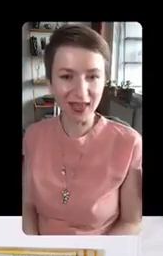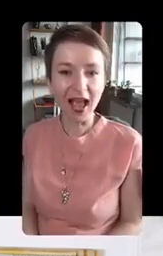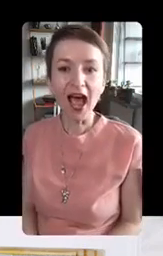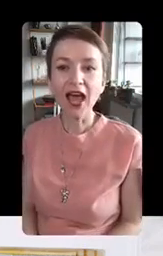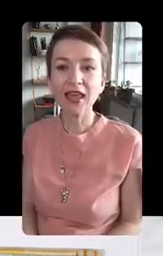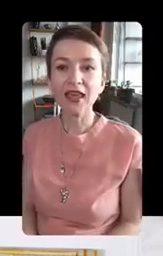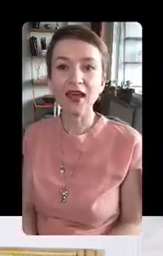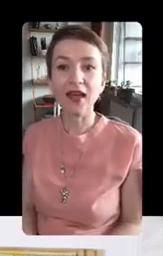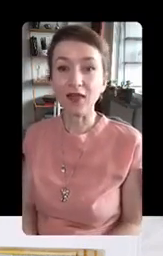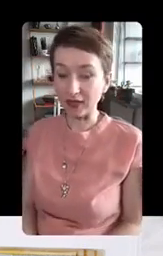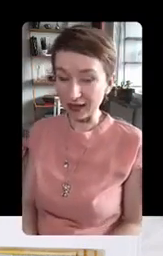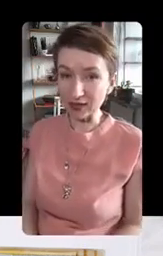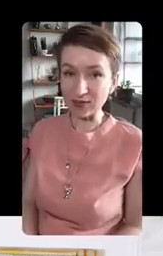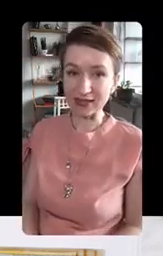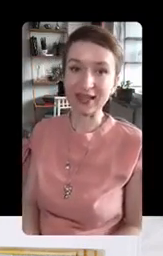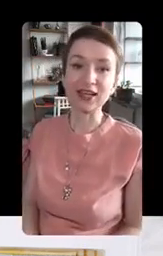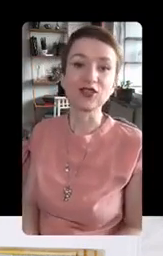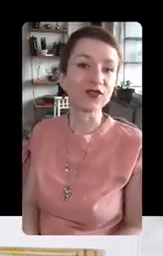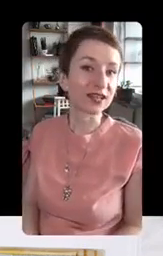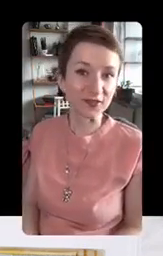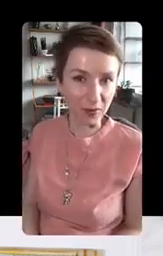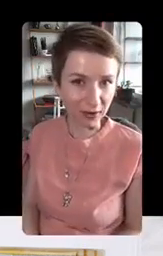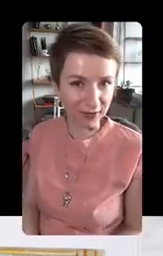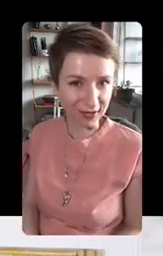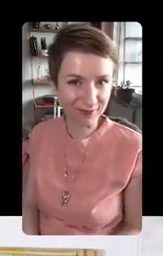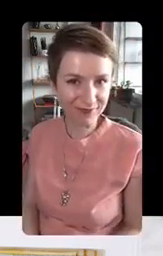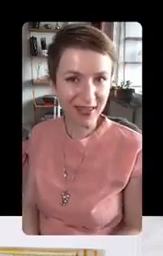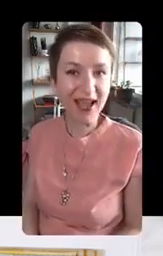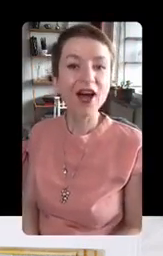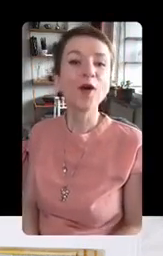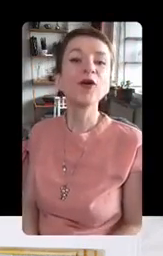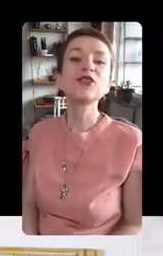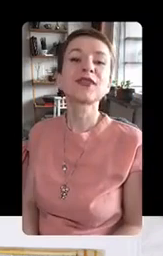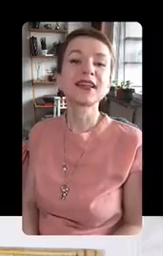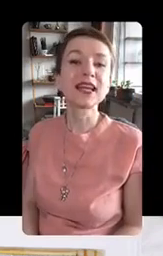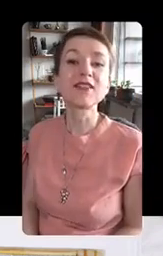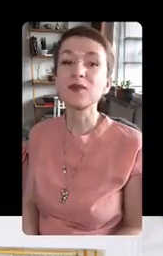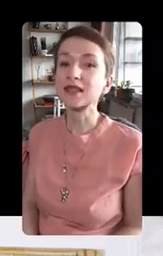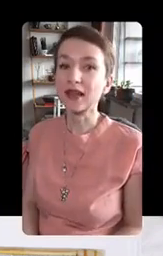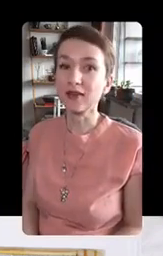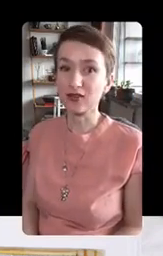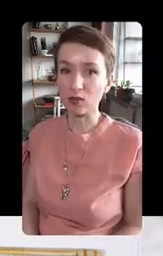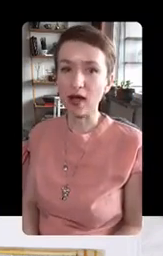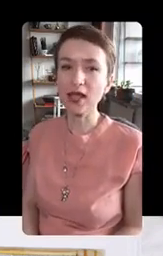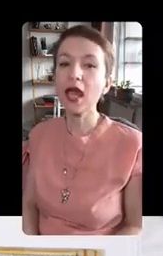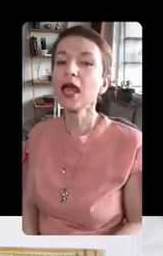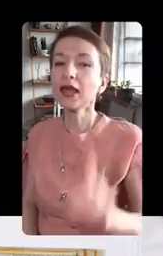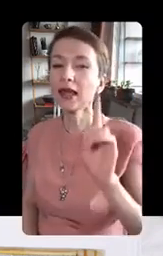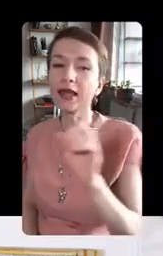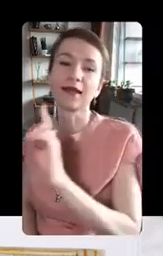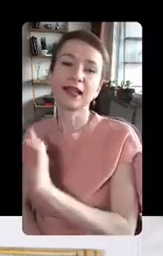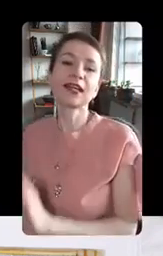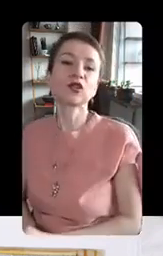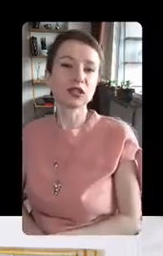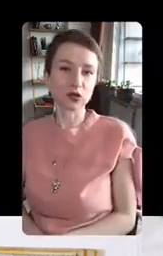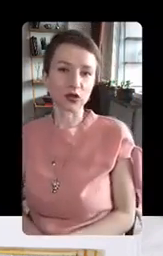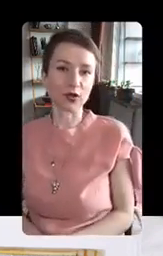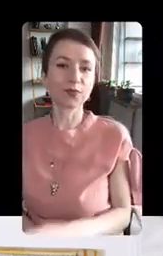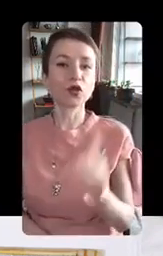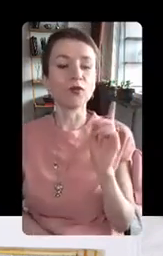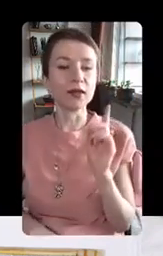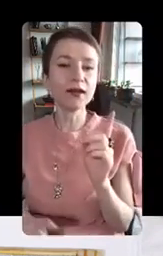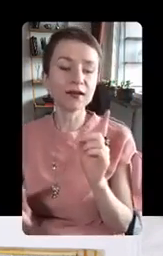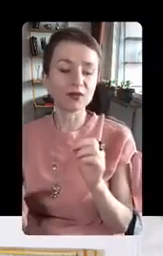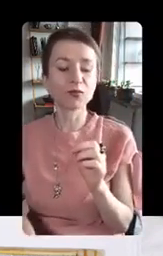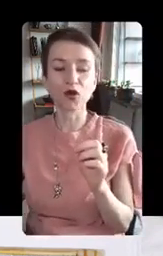менталитетах. И на этом я заканчиваю наш с вами эфир. Очень благодарна вам за внимание и для тех, кто